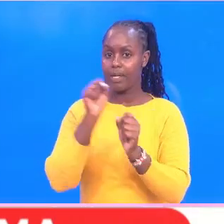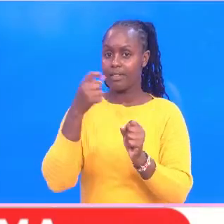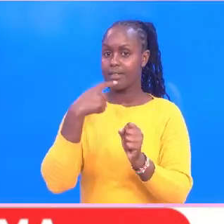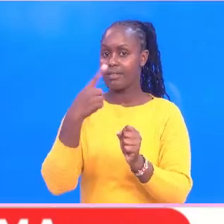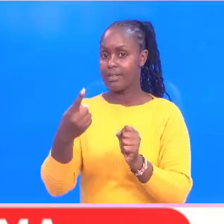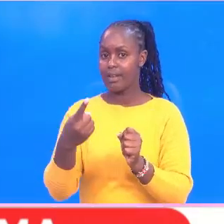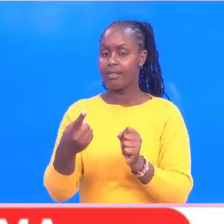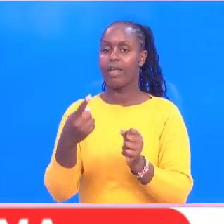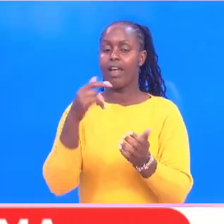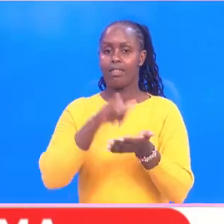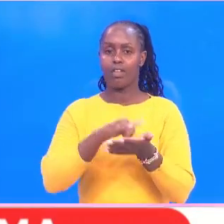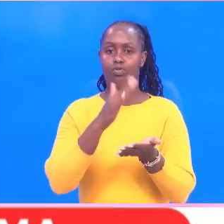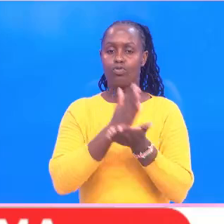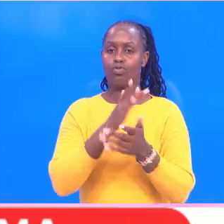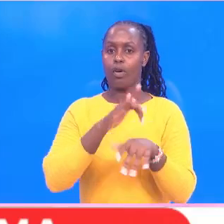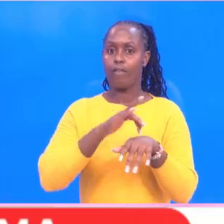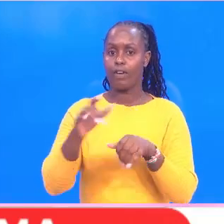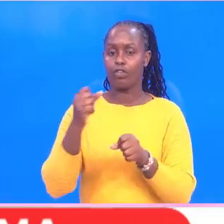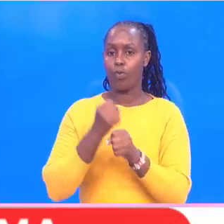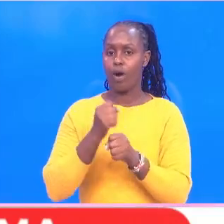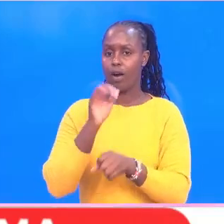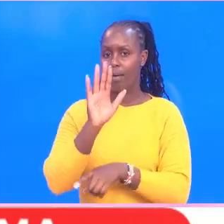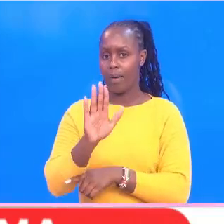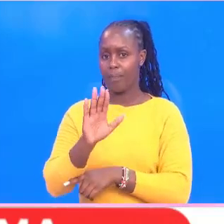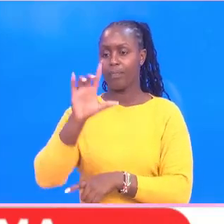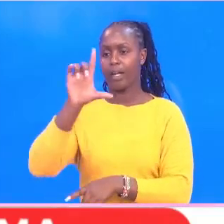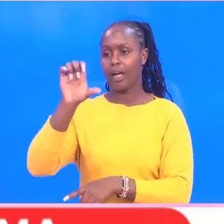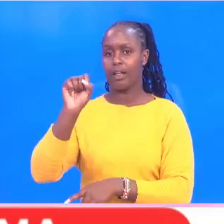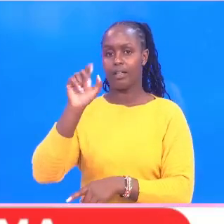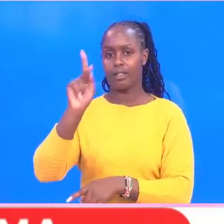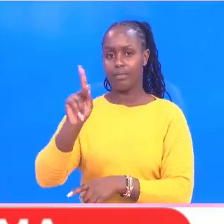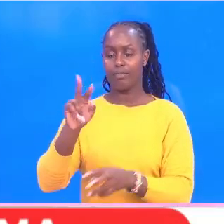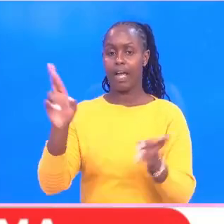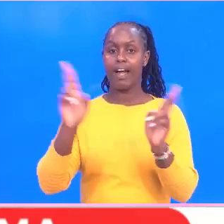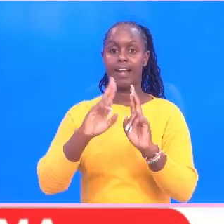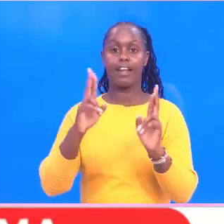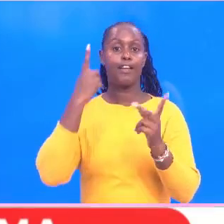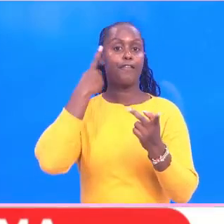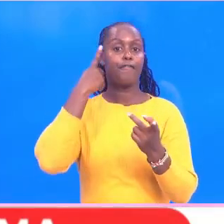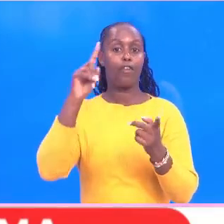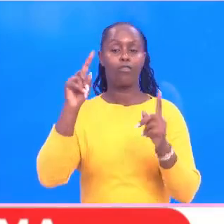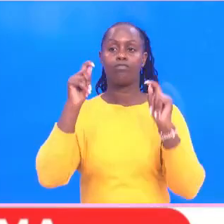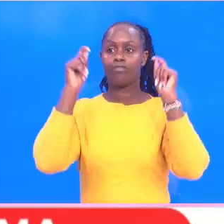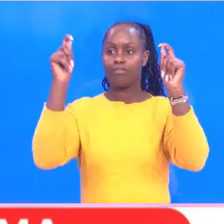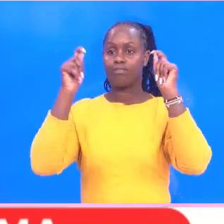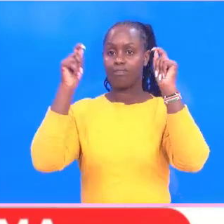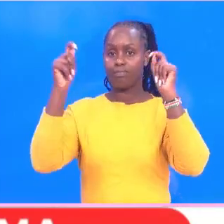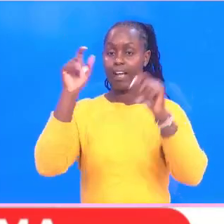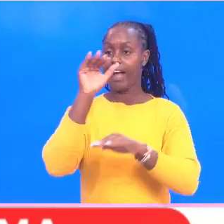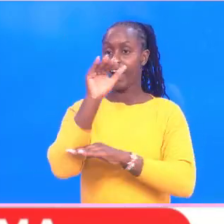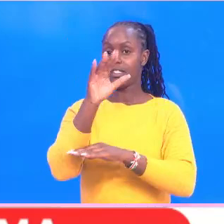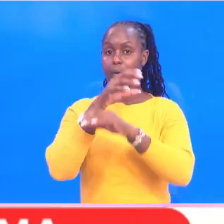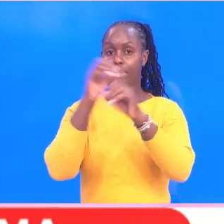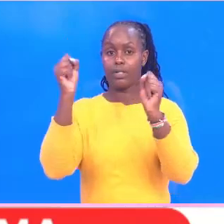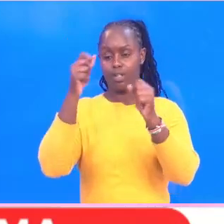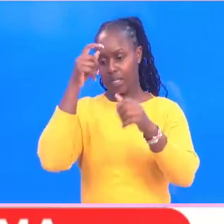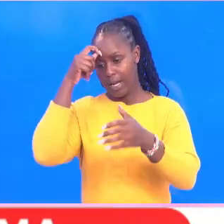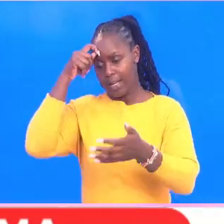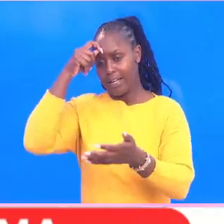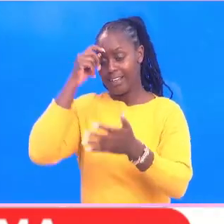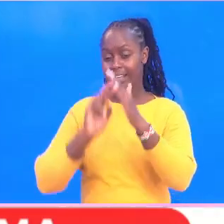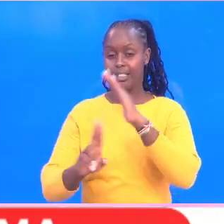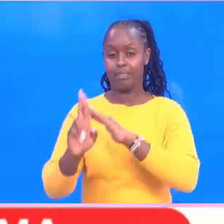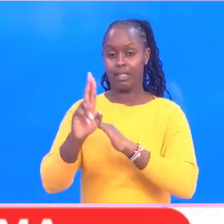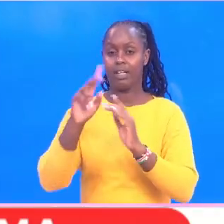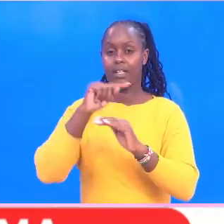utendakazi wao. Chama cha Mawakili Nchini LSK wameandaa maandamano ya amani wakimtaka rais kuheshimu idara hiyo, huku Jaji Mkuu Martha